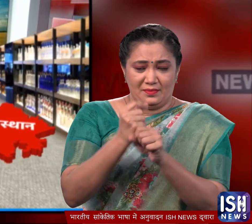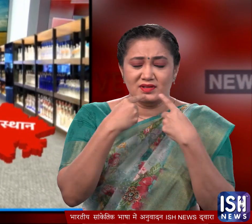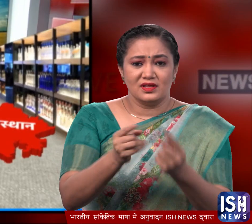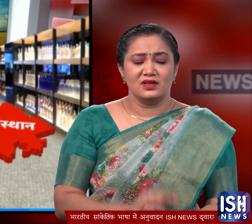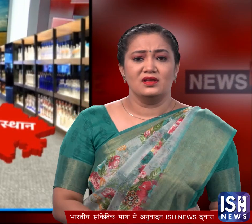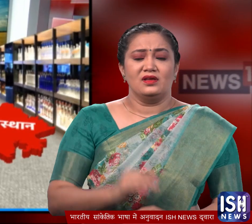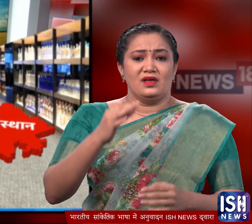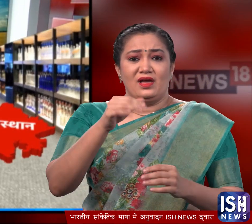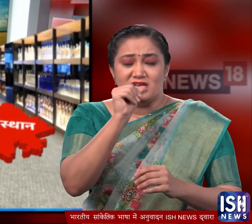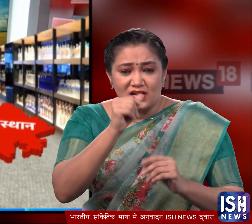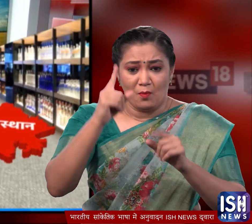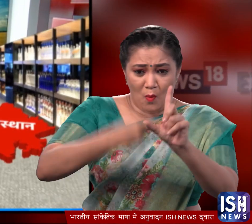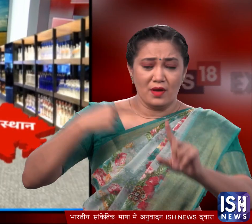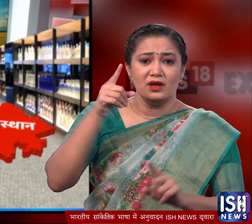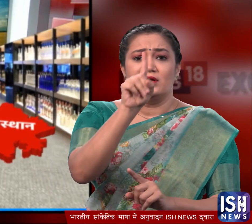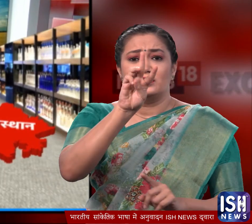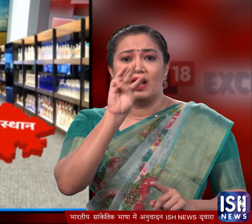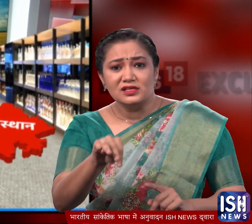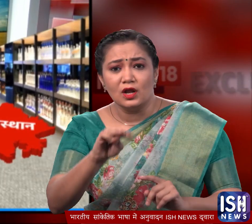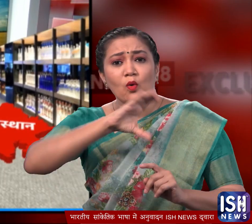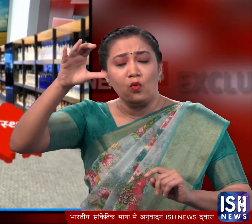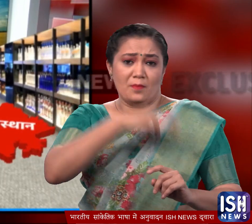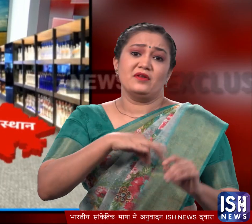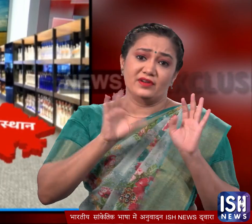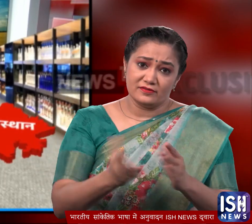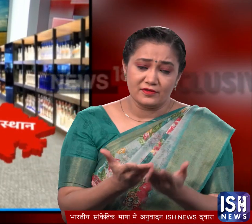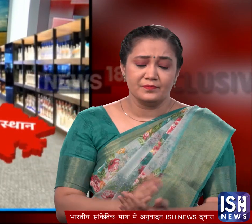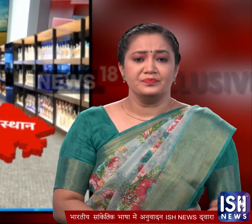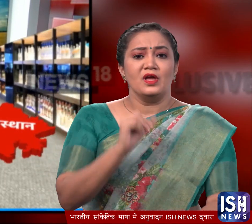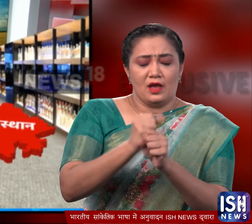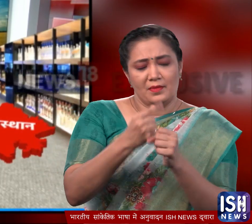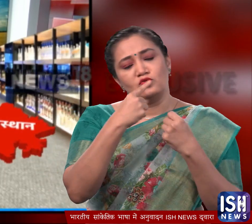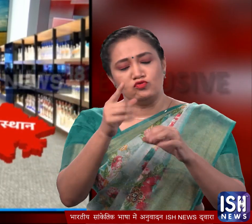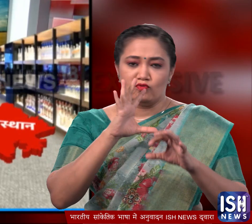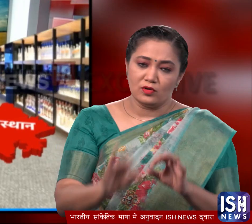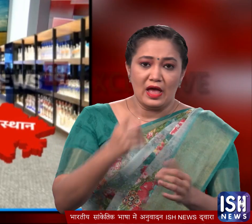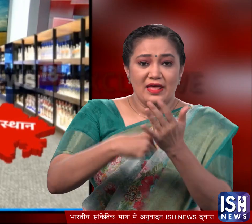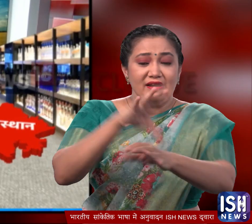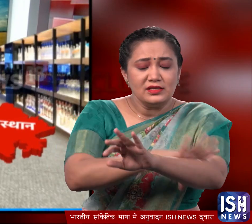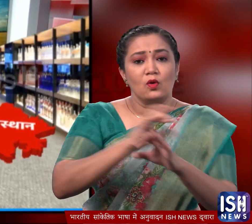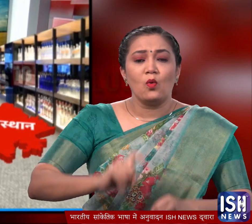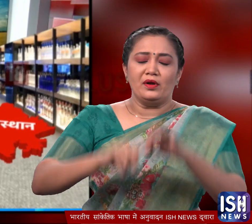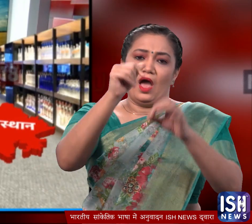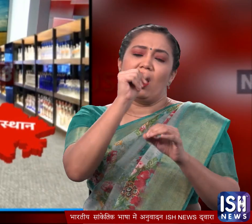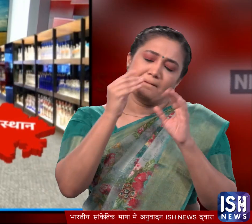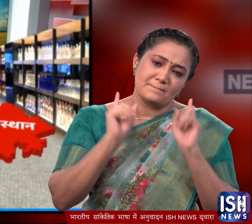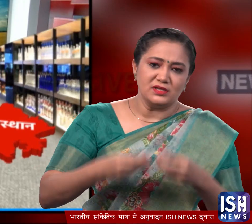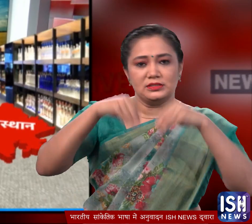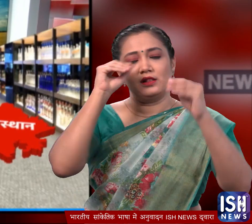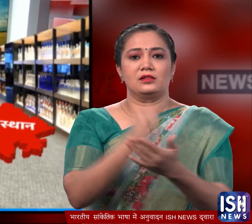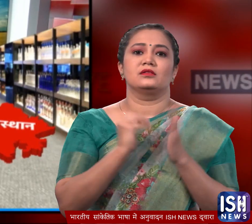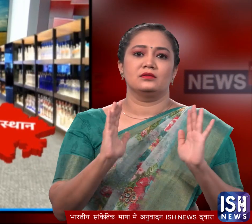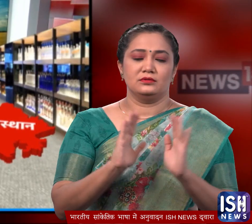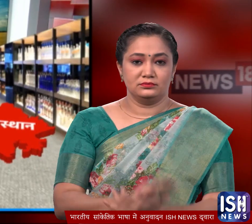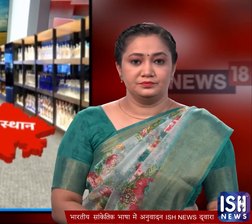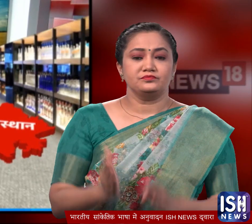दलील दी कि शराब से इसी साल 13,000 करोड़ रुपए की कमाई हुई है। हालांकि सरकार ने भरोसा दिया कि राजस्थान में अच्छी क्वालिटी की शराब की